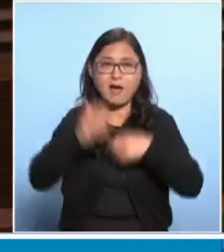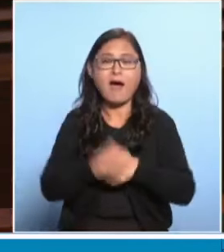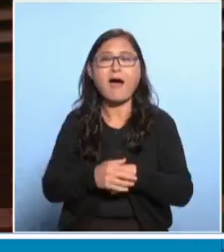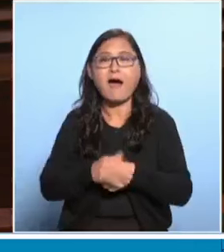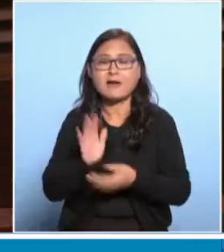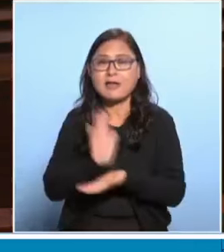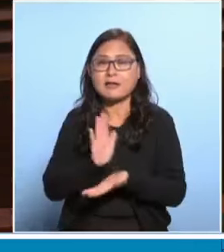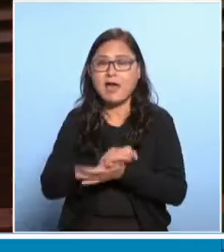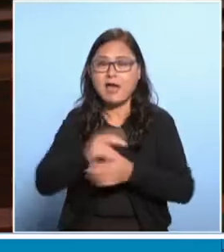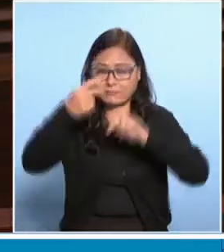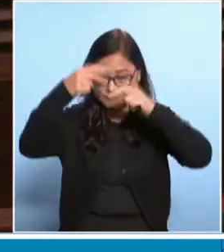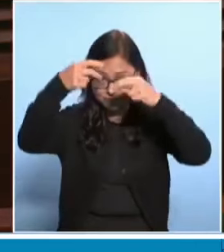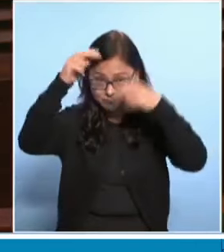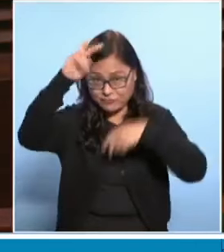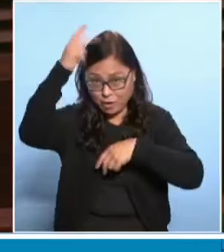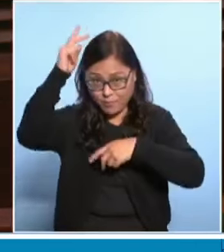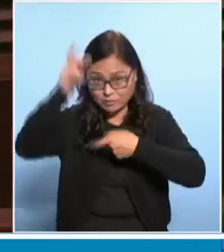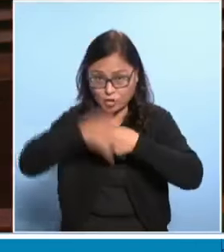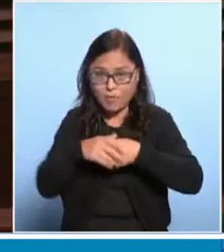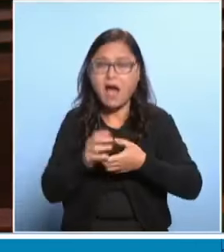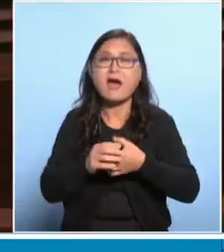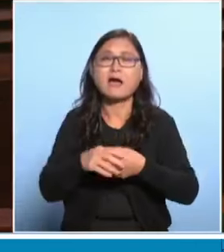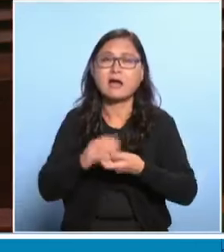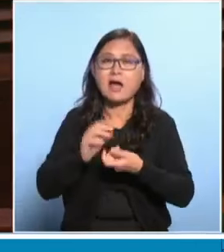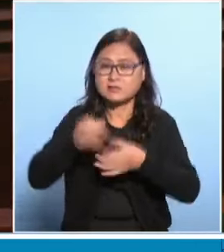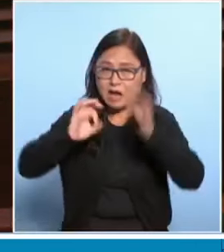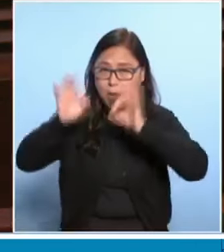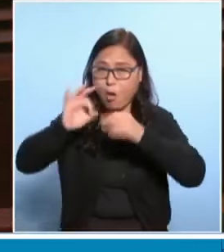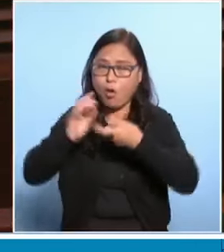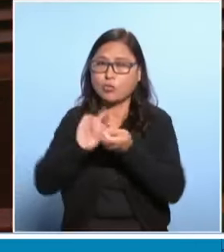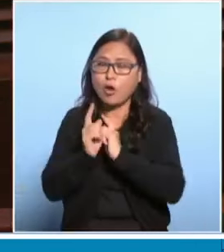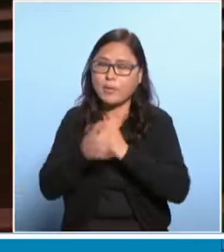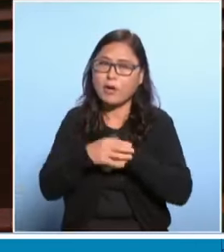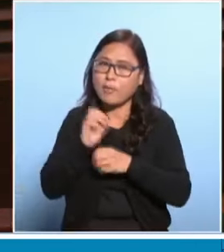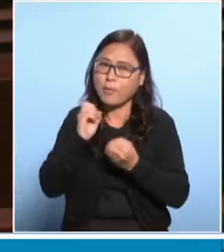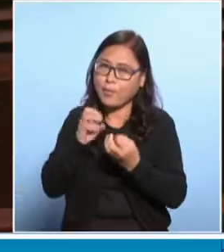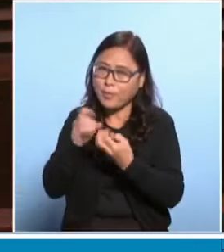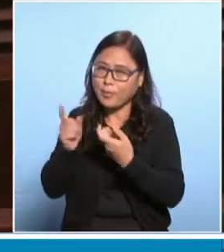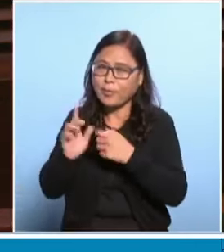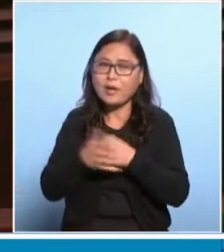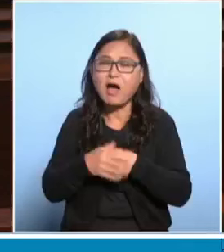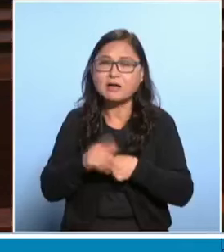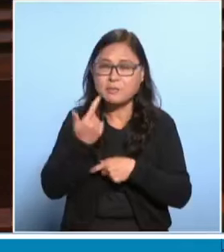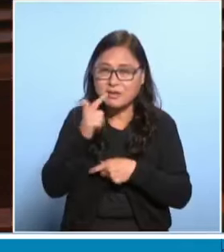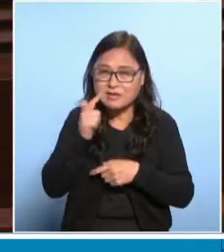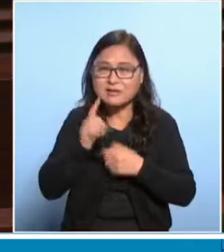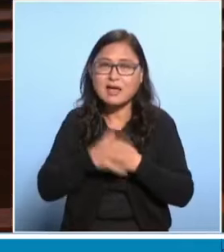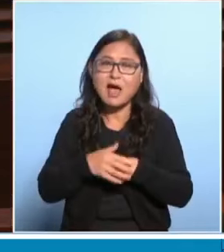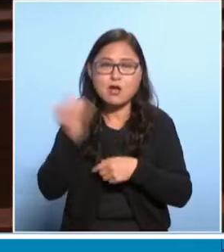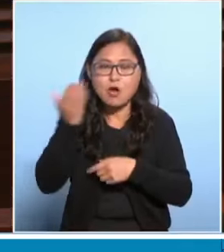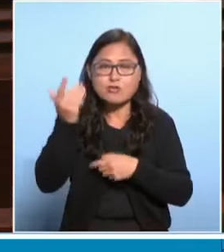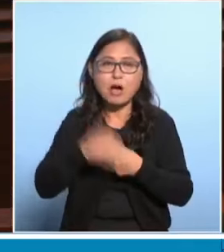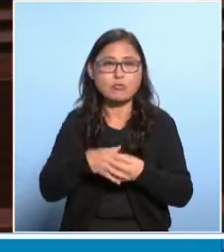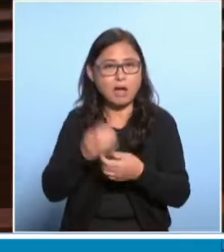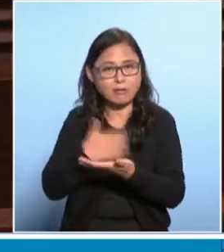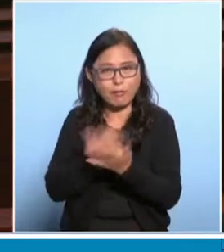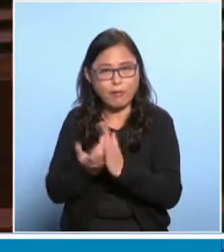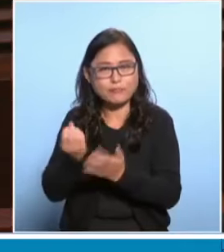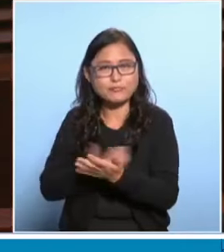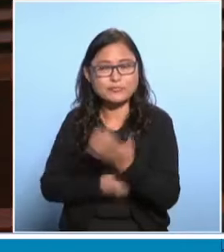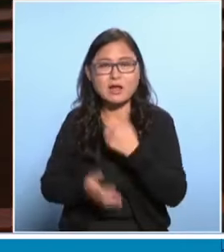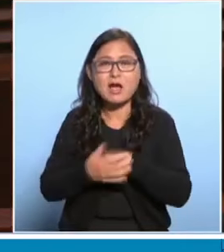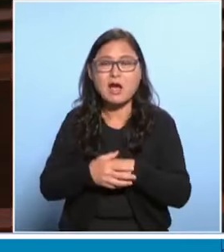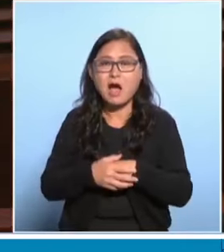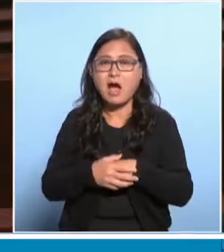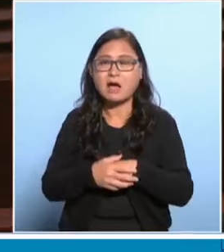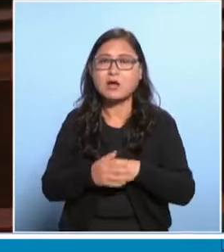坡的業界代表，令他們在親身體驗香港嶄新的旅遊元素以及冬日氣氛之後，在東盟客源